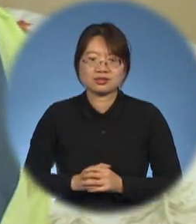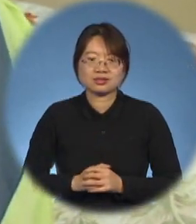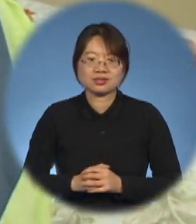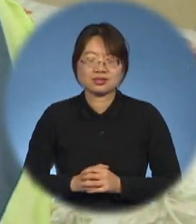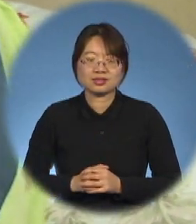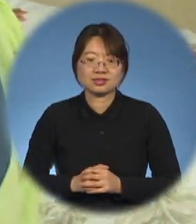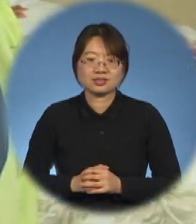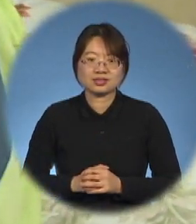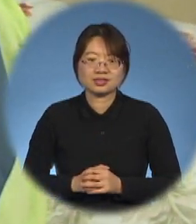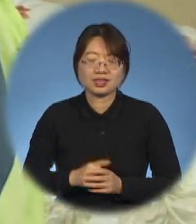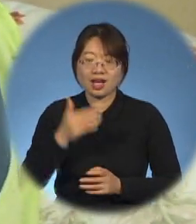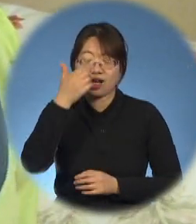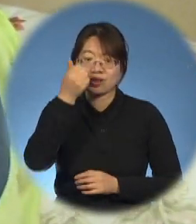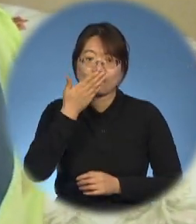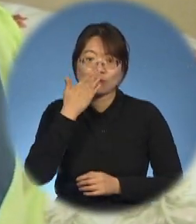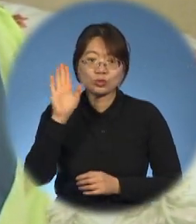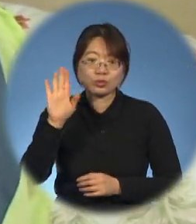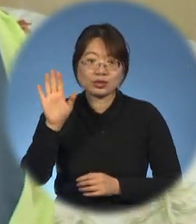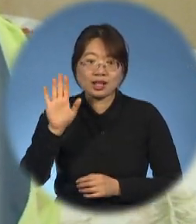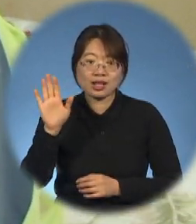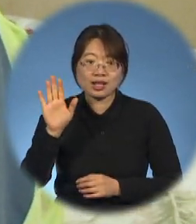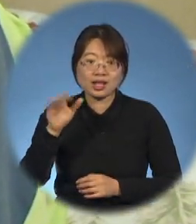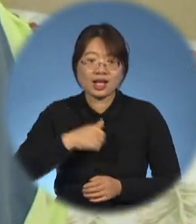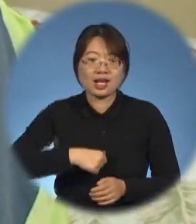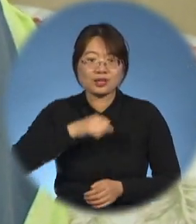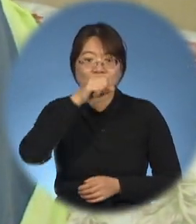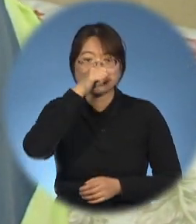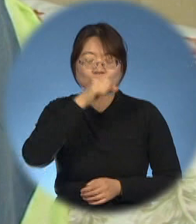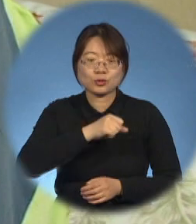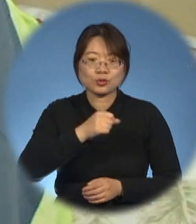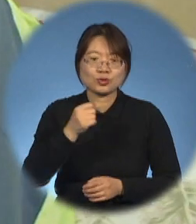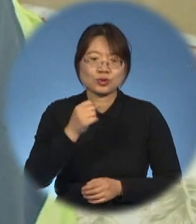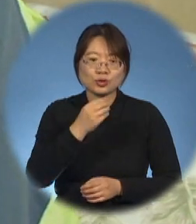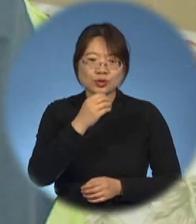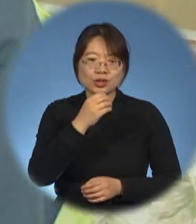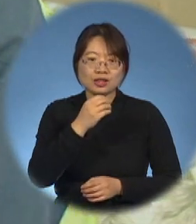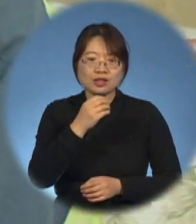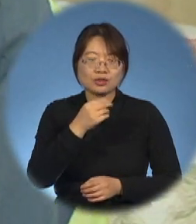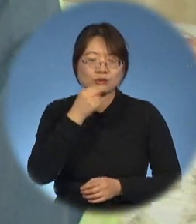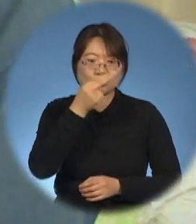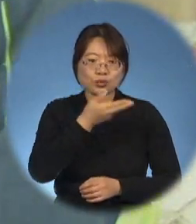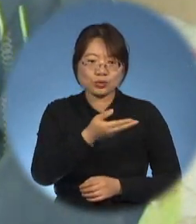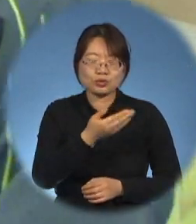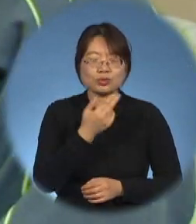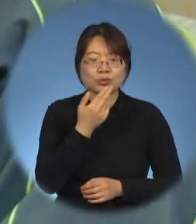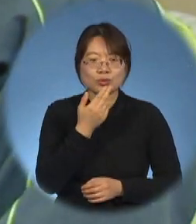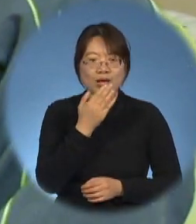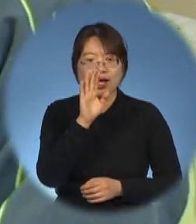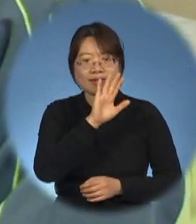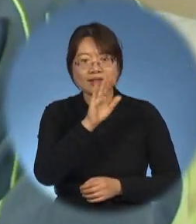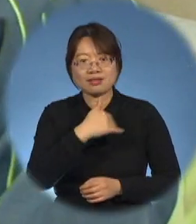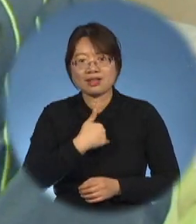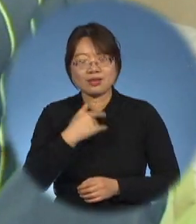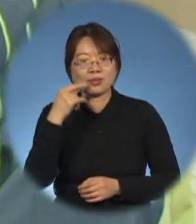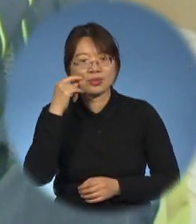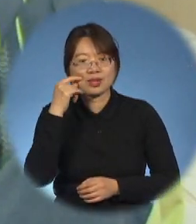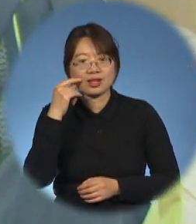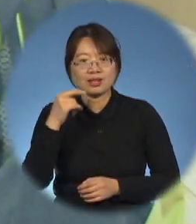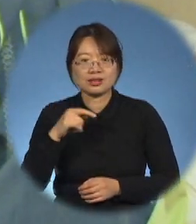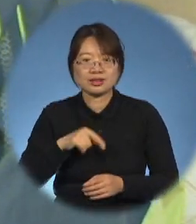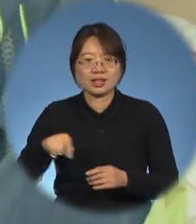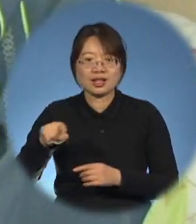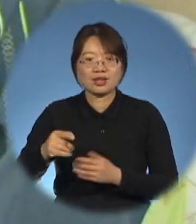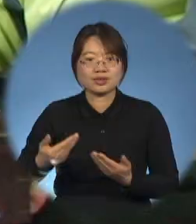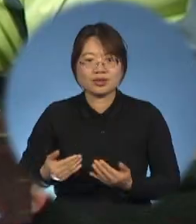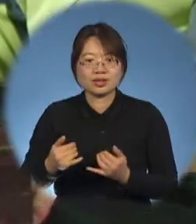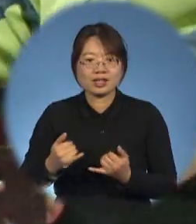10 쓰라는 왜 선포한 더 모모 아델이 흐 좋은 고급스러운 하더니 더 낫냐 교정 참모 모으거나 나 나름의 겸이 하다